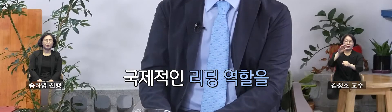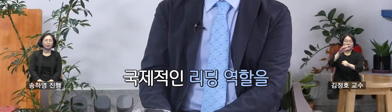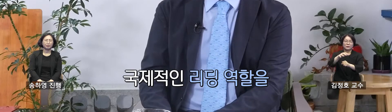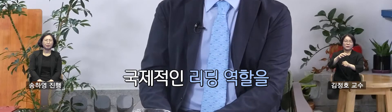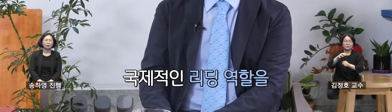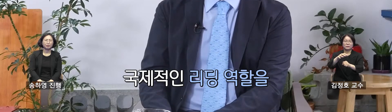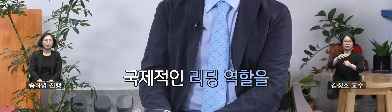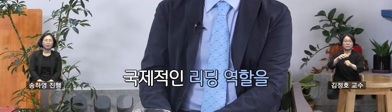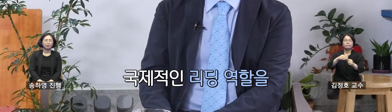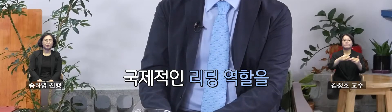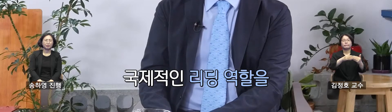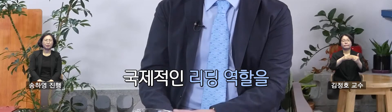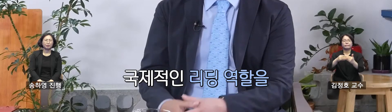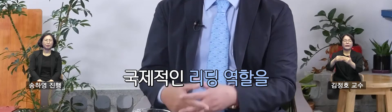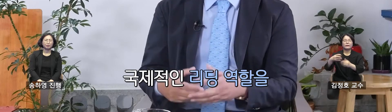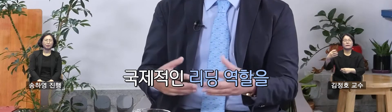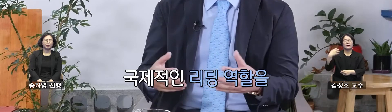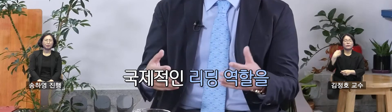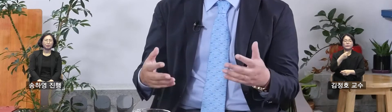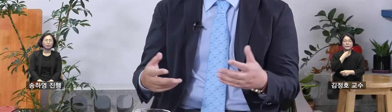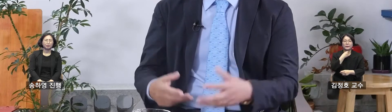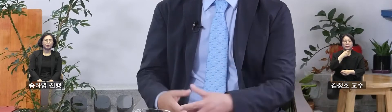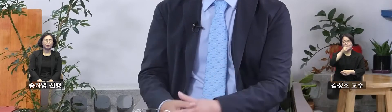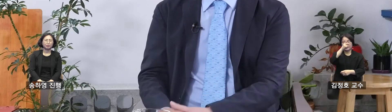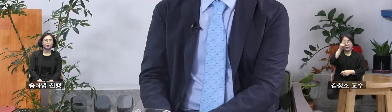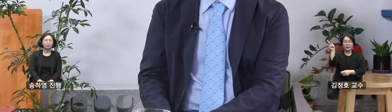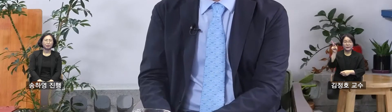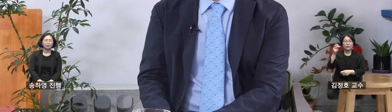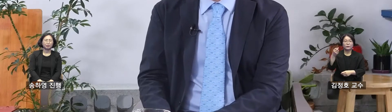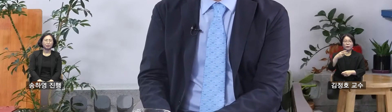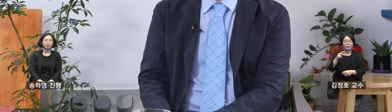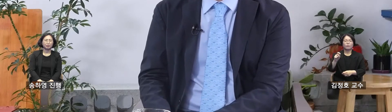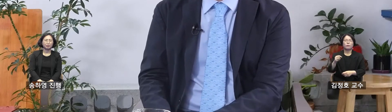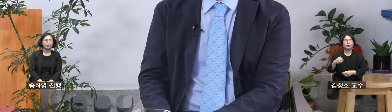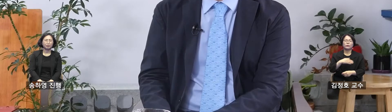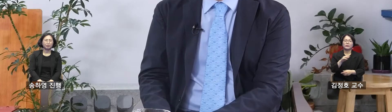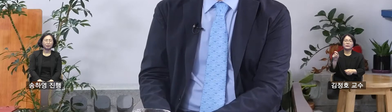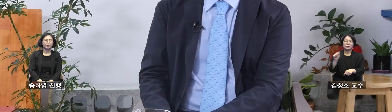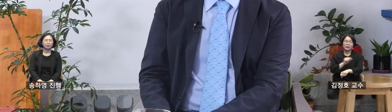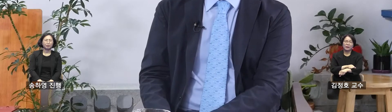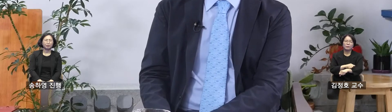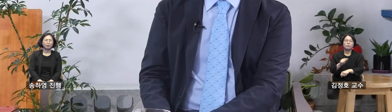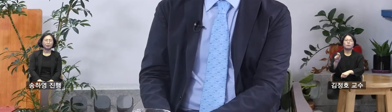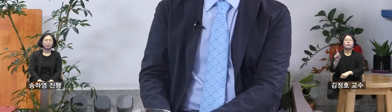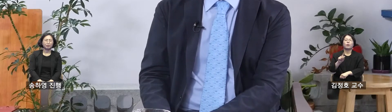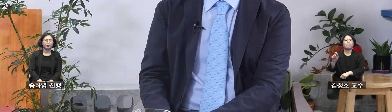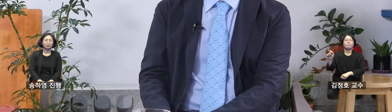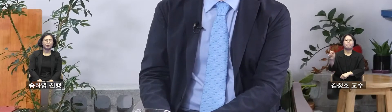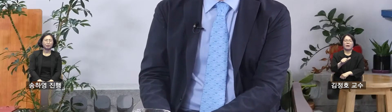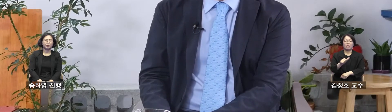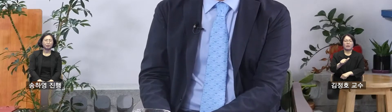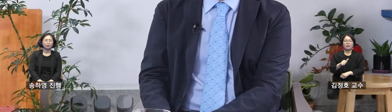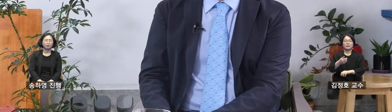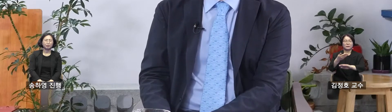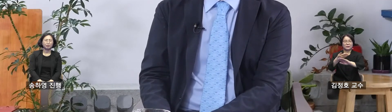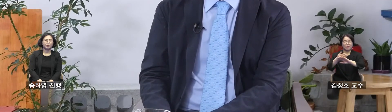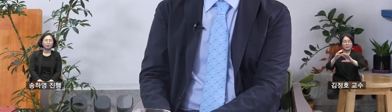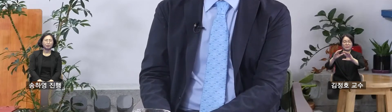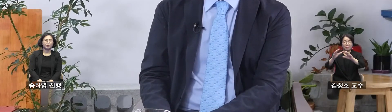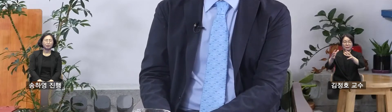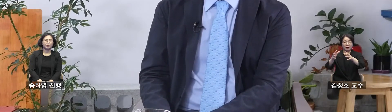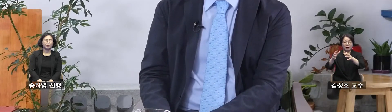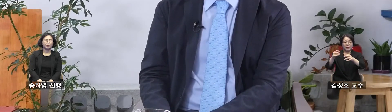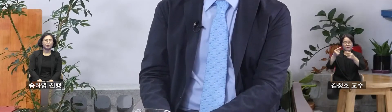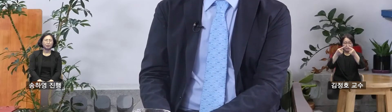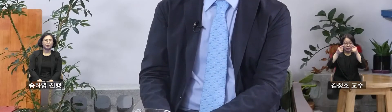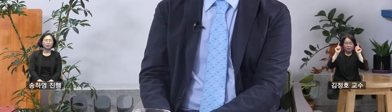역할을 하려고 합니다. 저희 카이스트나 저희가 잘하는 게 빠르다는 게 있습니다. 그래서 다른 외국의 싱크탱크나